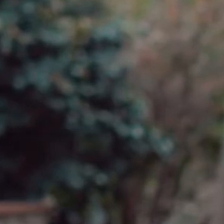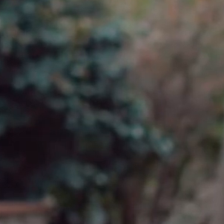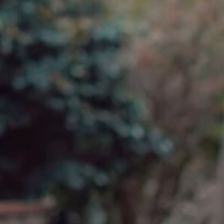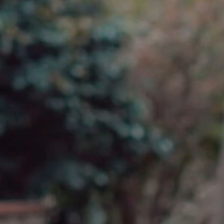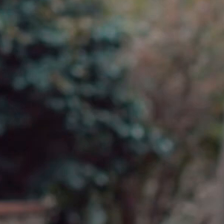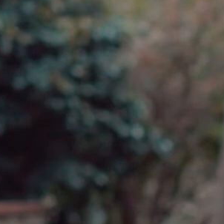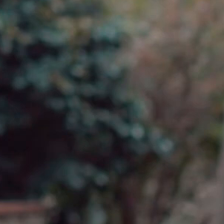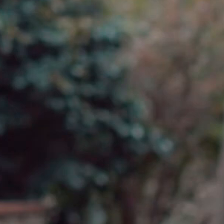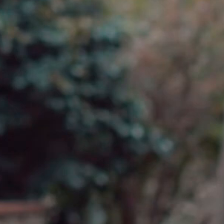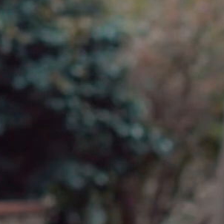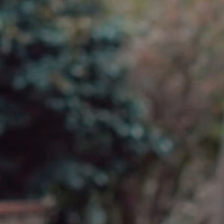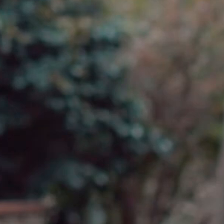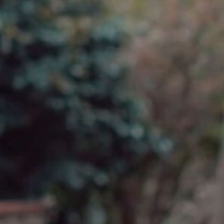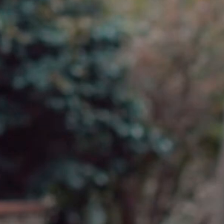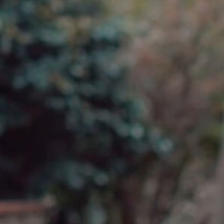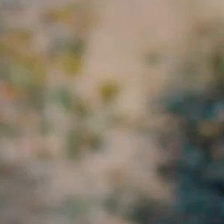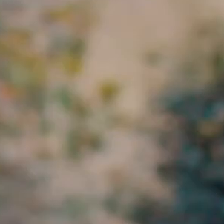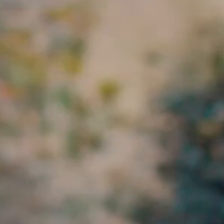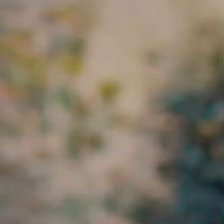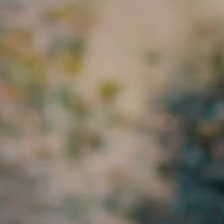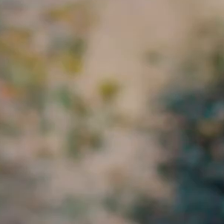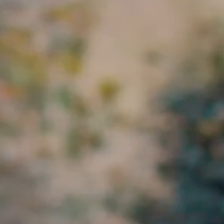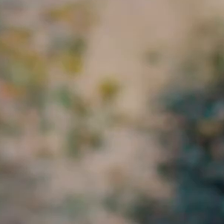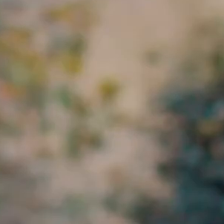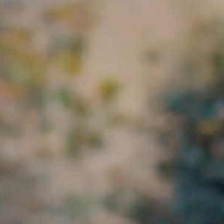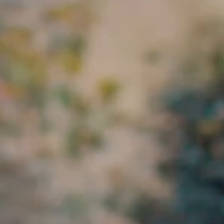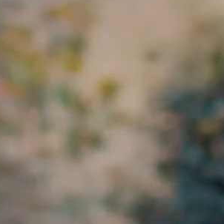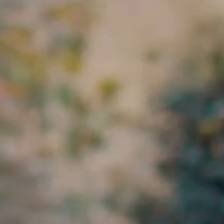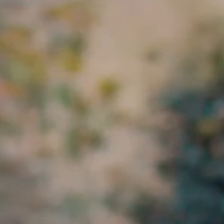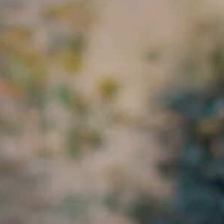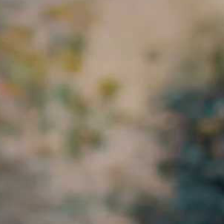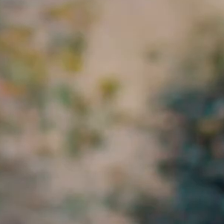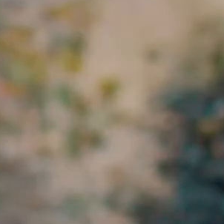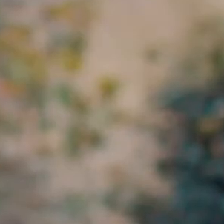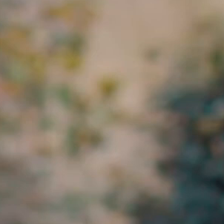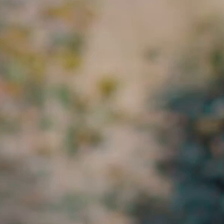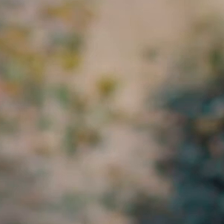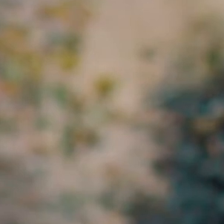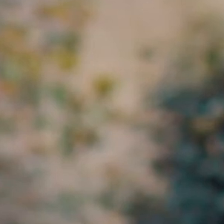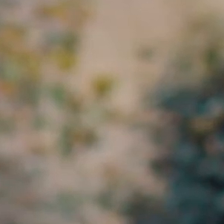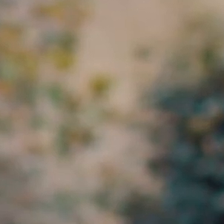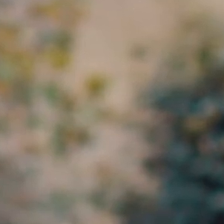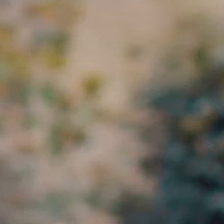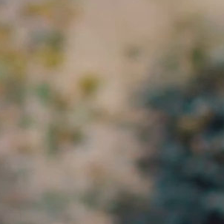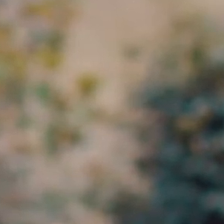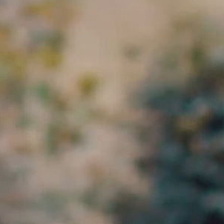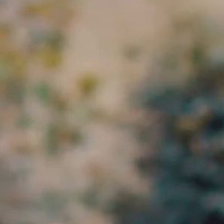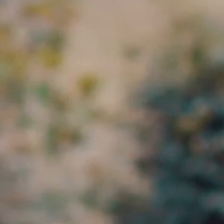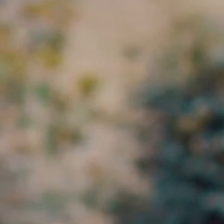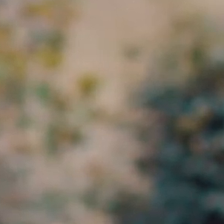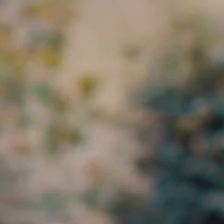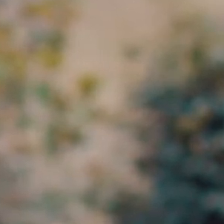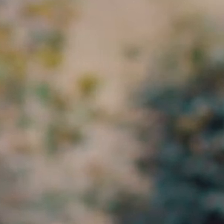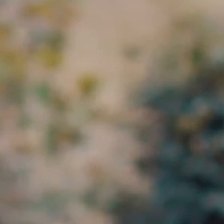intentar que cap estudiant quedés enrere, amb generositat, amb la mà estesa sempre i amb ganes de